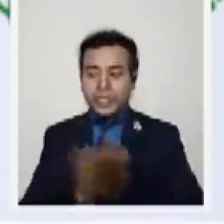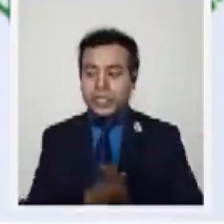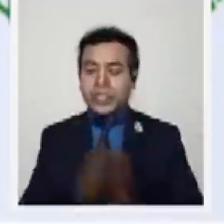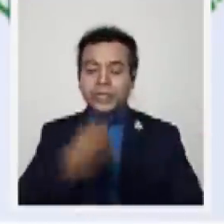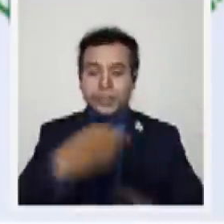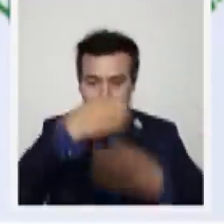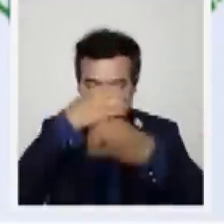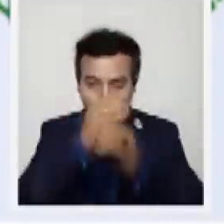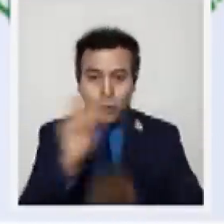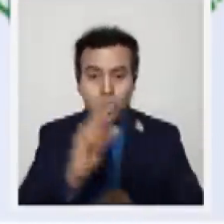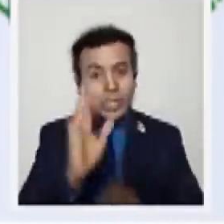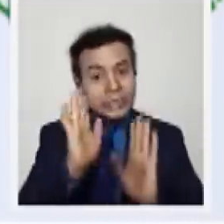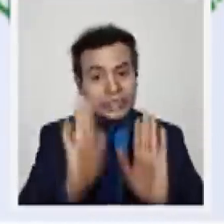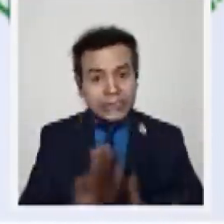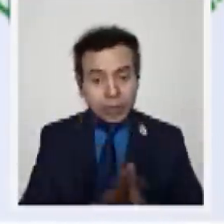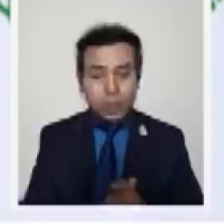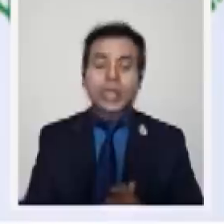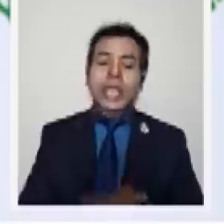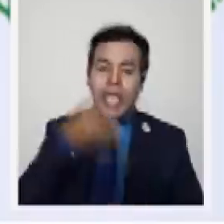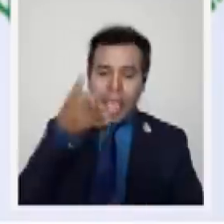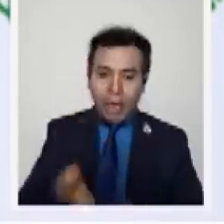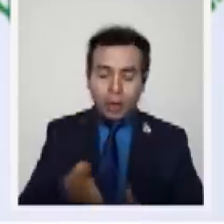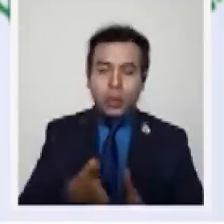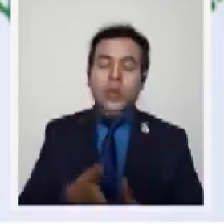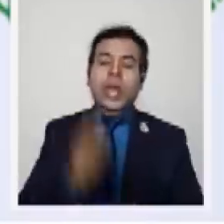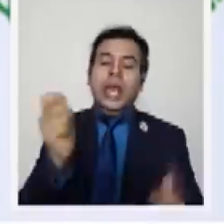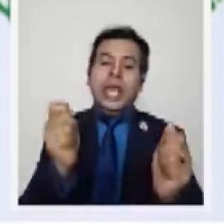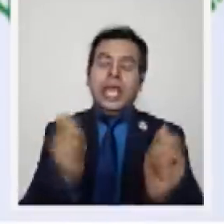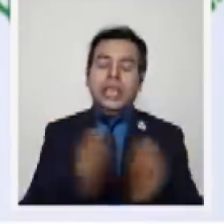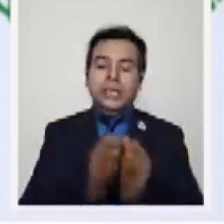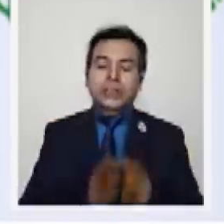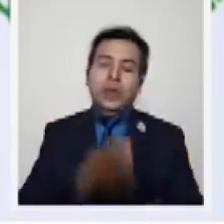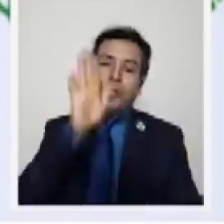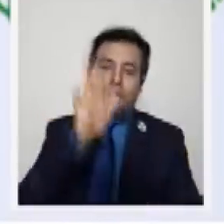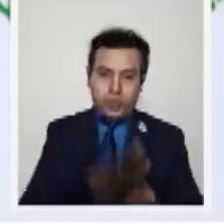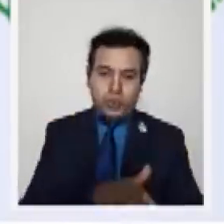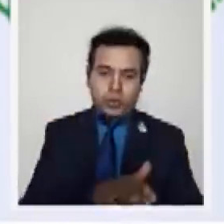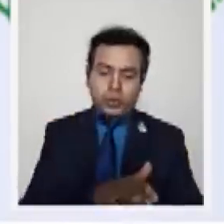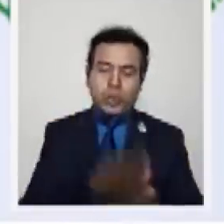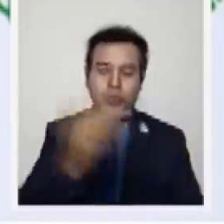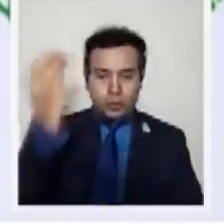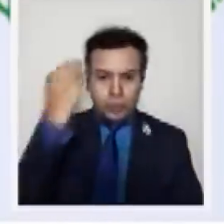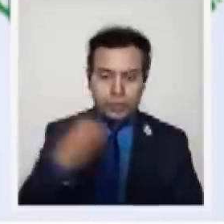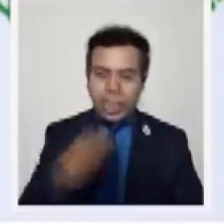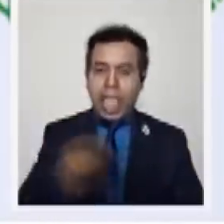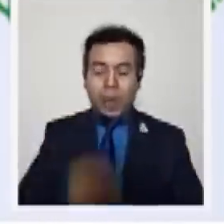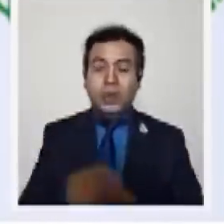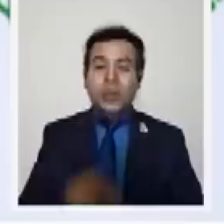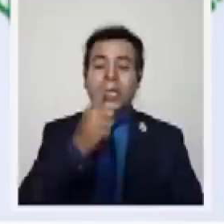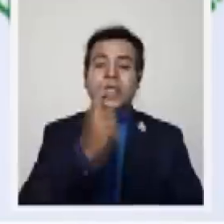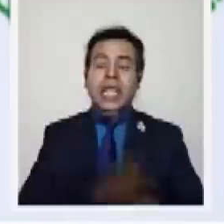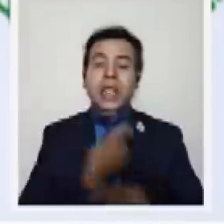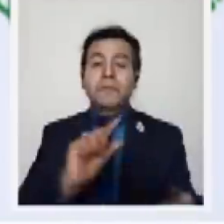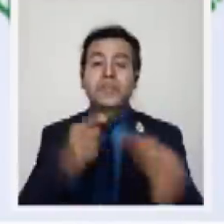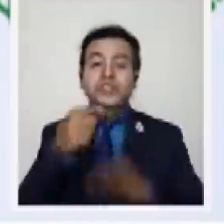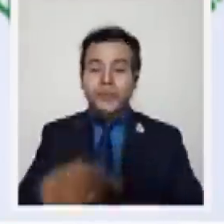তুলে ধরব। এখানে উল্লেখ করছি যে ঢাকা বিশ্ববিদ্যালয়ের যে পরীক্ষাগারটা ছিল তারা বিশেষ কারণে এই পরীক্ষাগারে আর কার্যক্রম